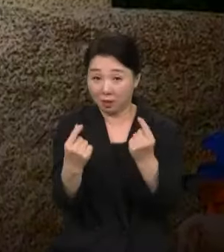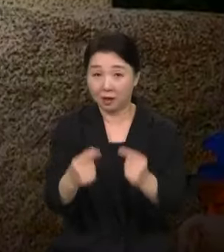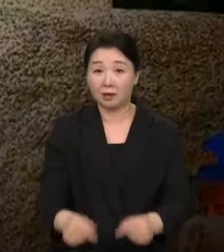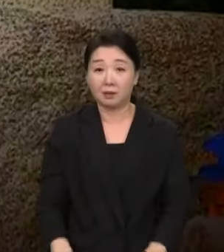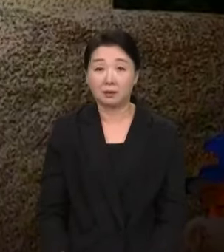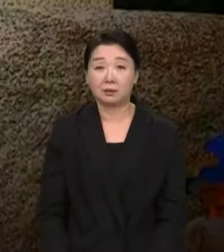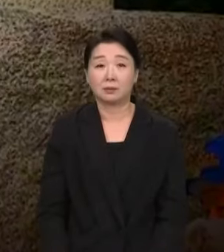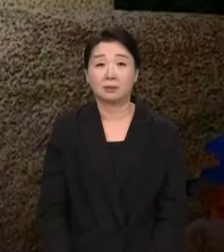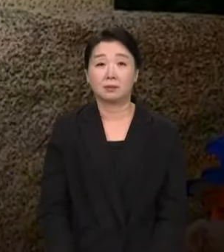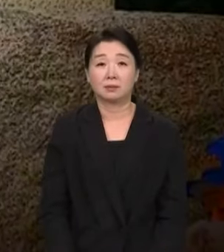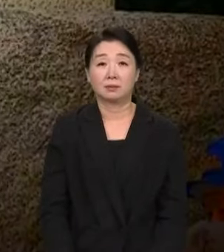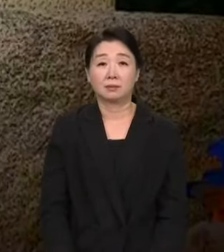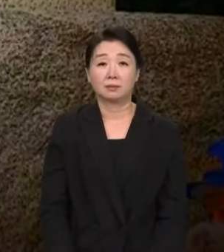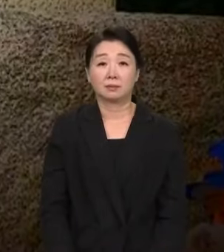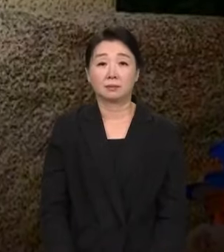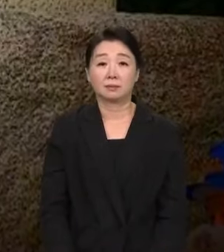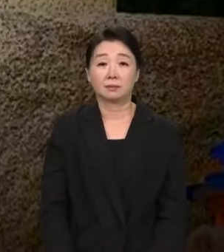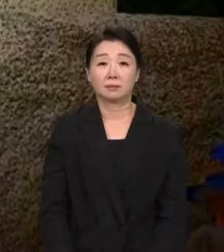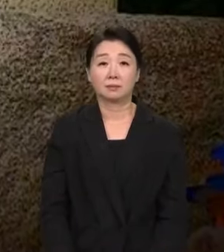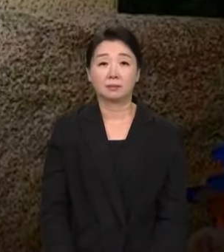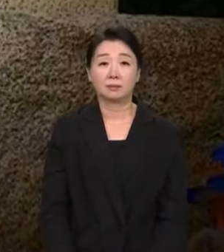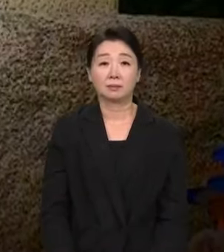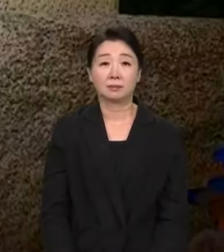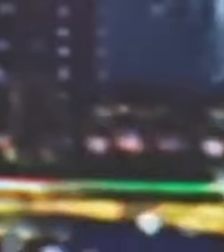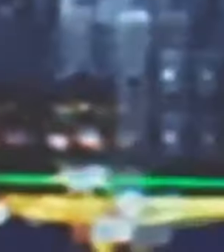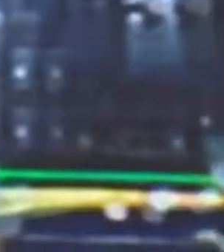도쿄에서 JTBC 정원석입니다.